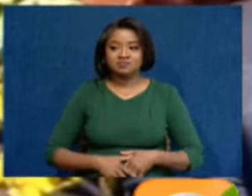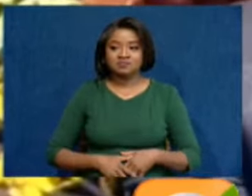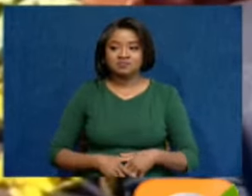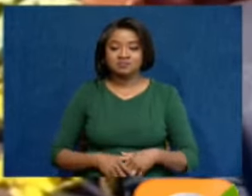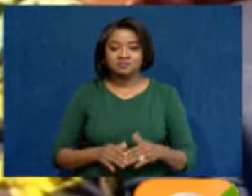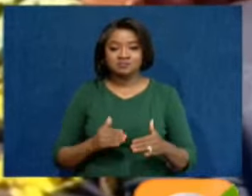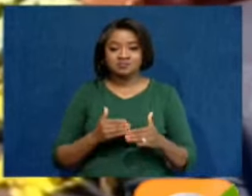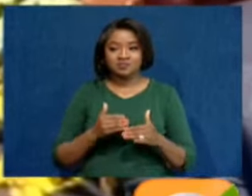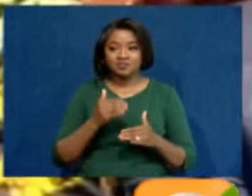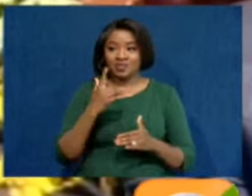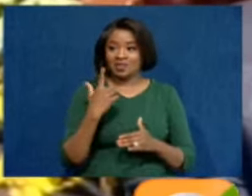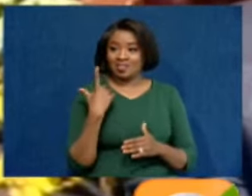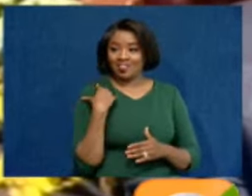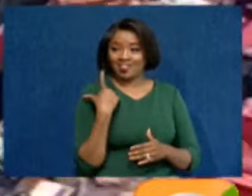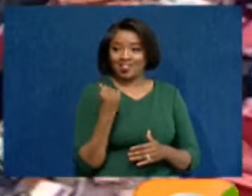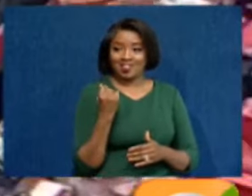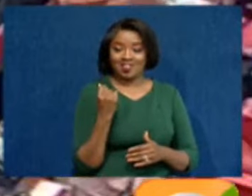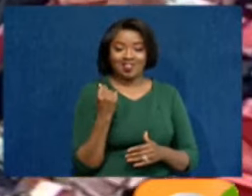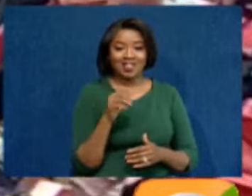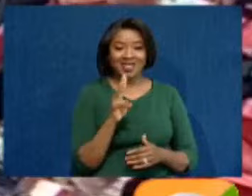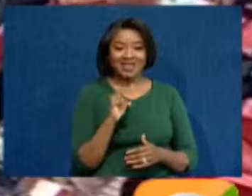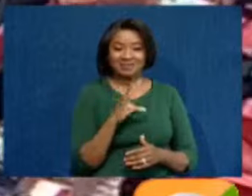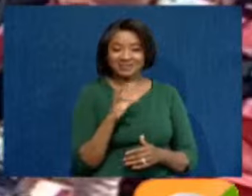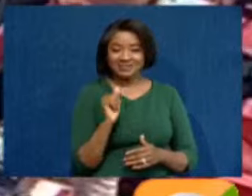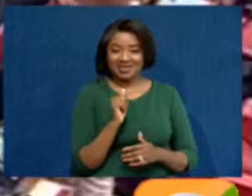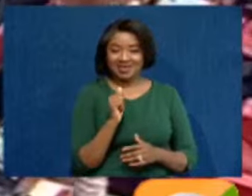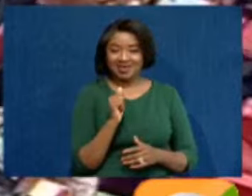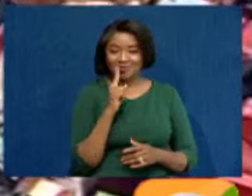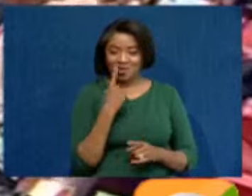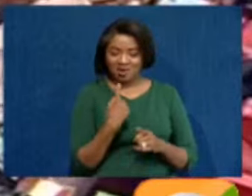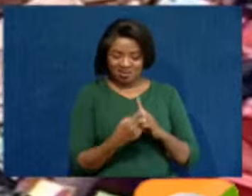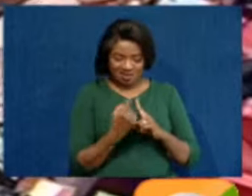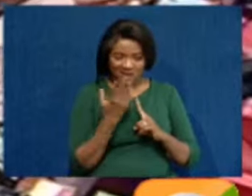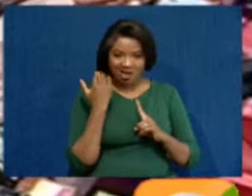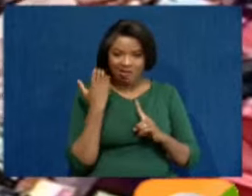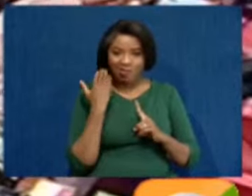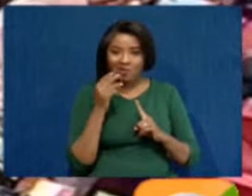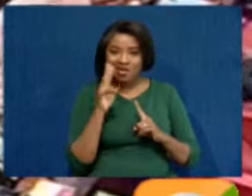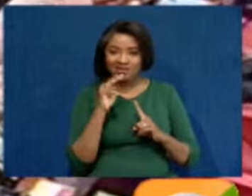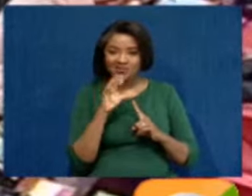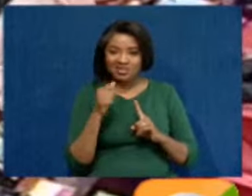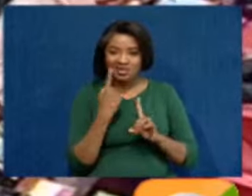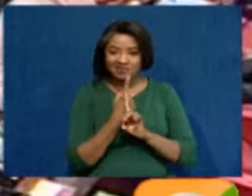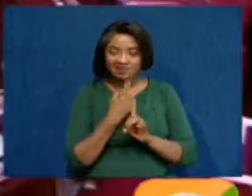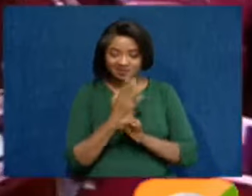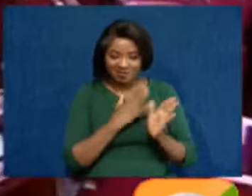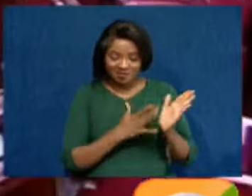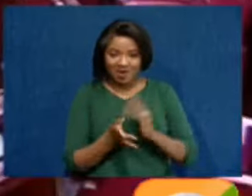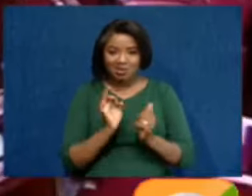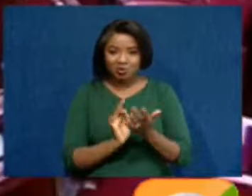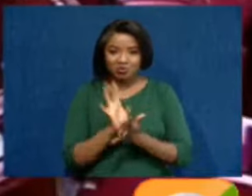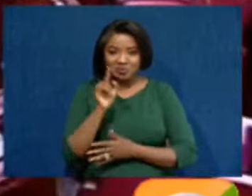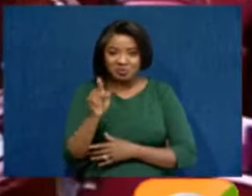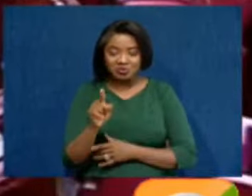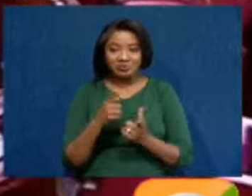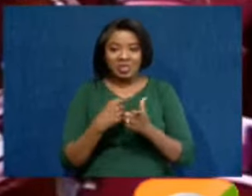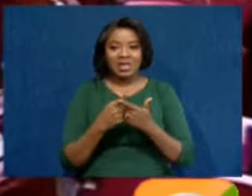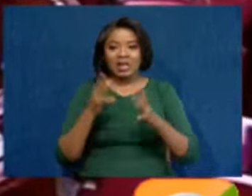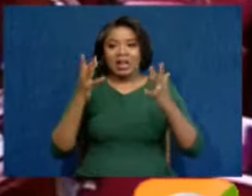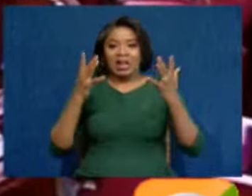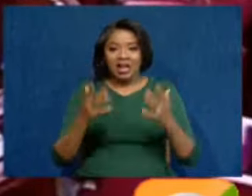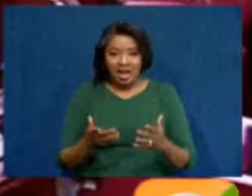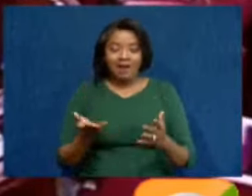Baada ya kuponea shoka la wawakilishi wadi takriban mwaka mmoja uliopita, gavana Kawira Mwangaza sasa atakuwa anafika bungeni